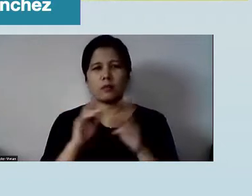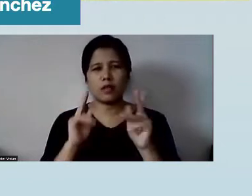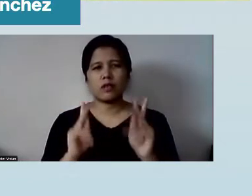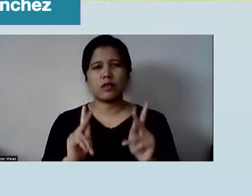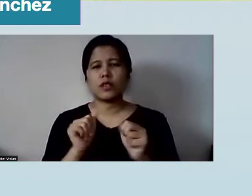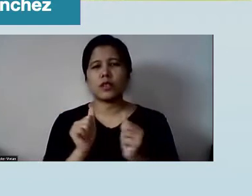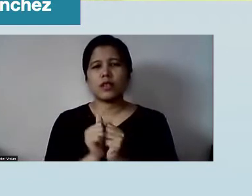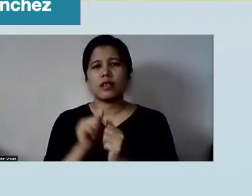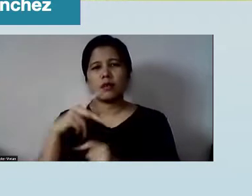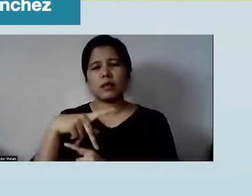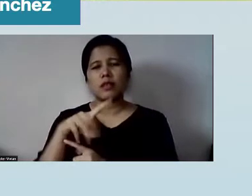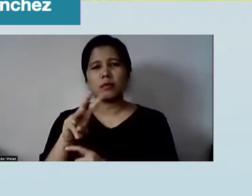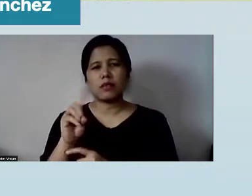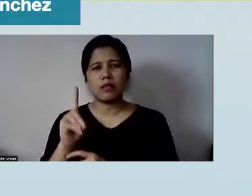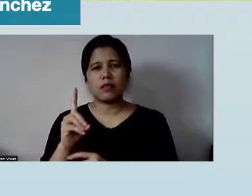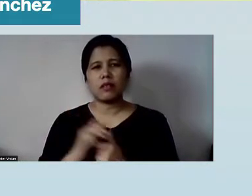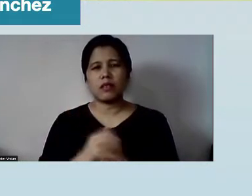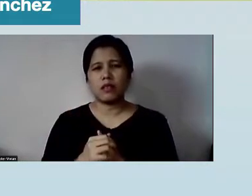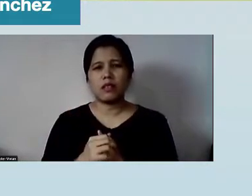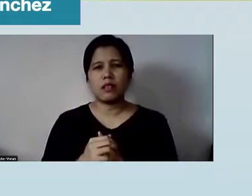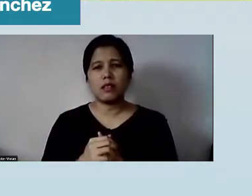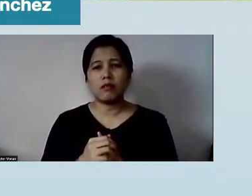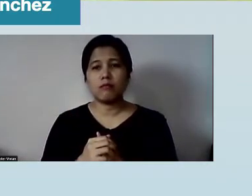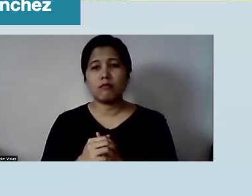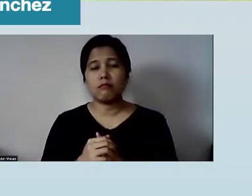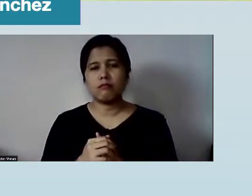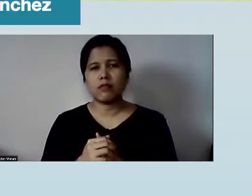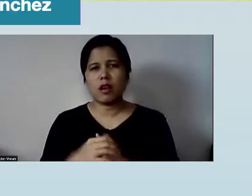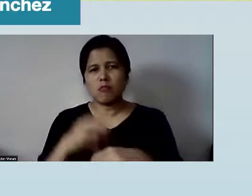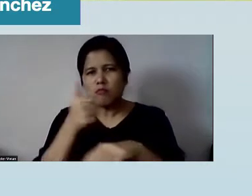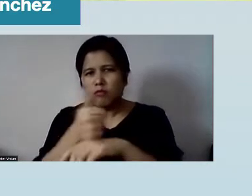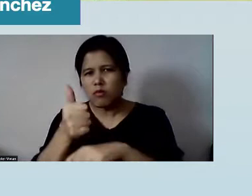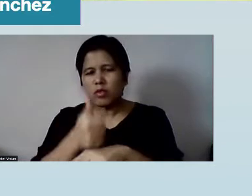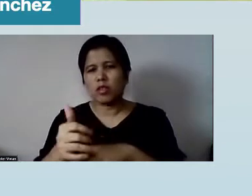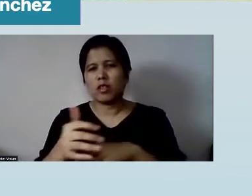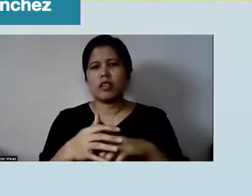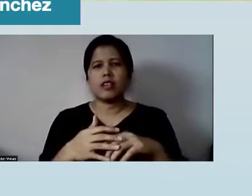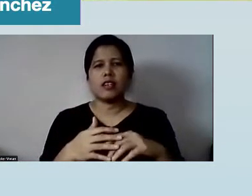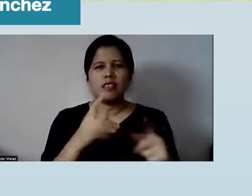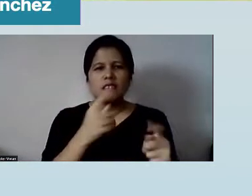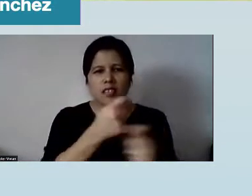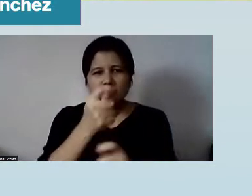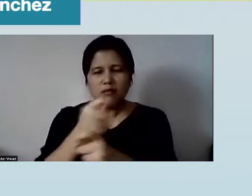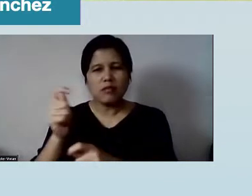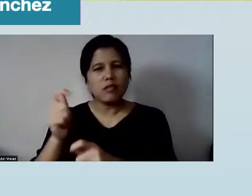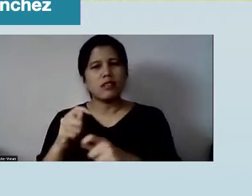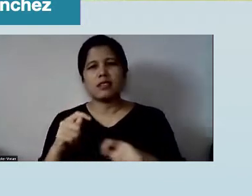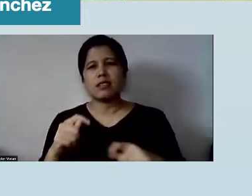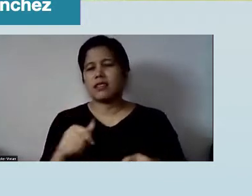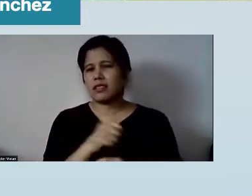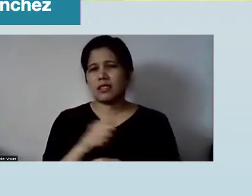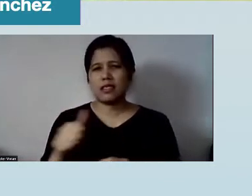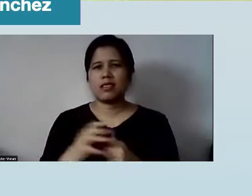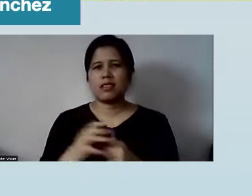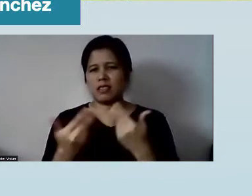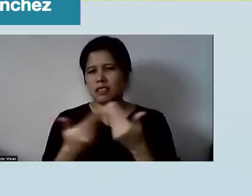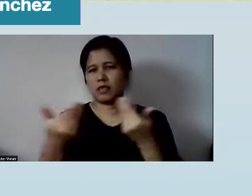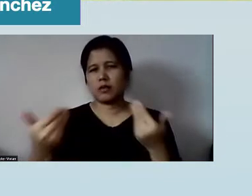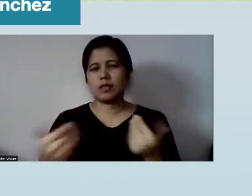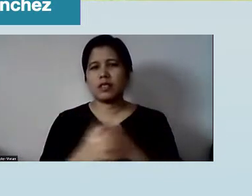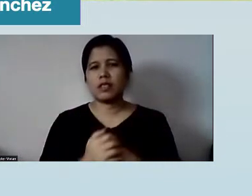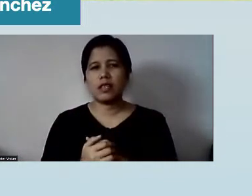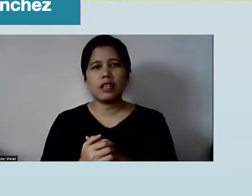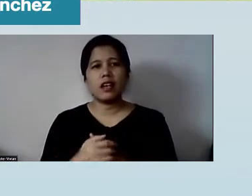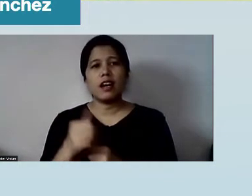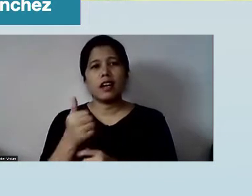Kasi iniiwasan na natin dito yung mga bullying na yan, mga vilification in other forms of discrimination. So